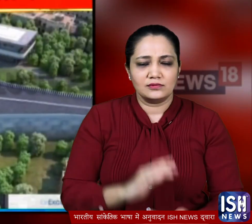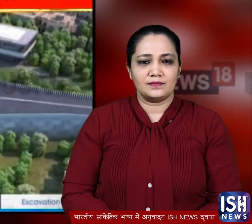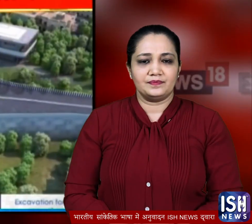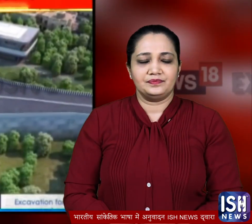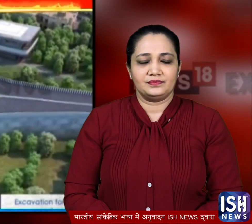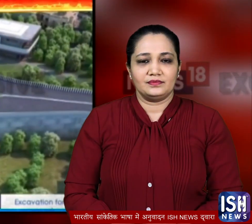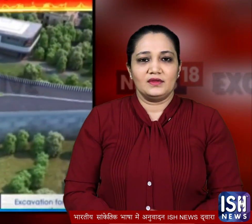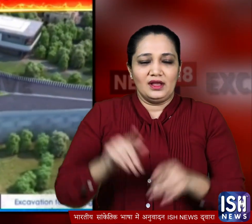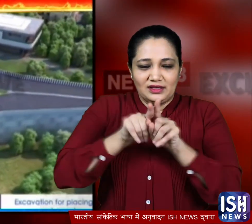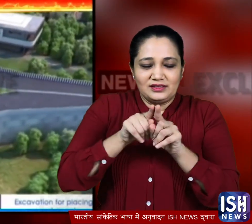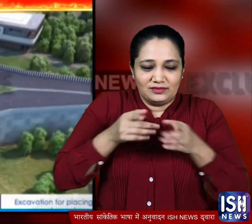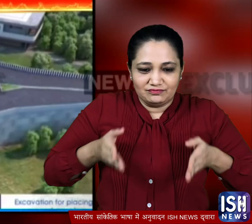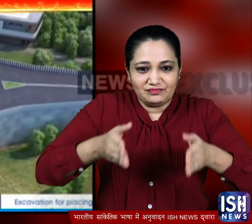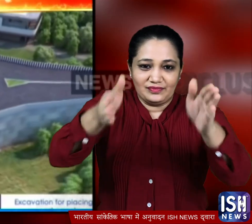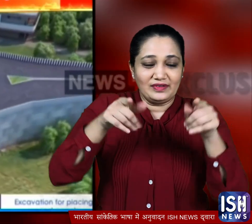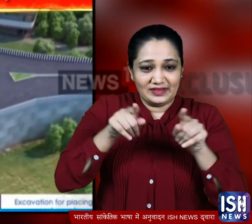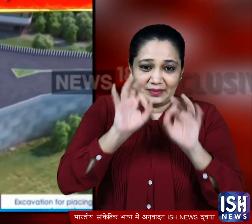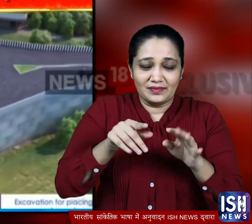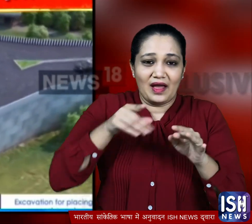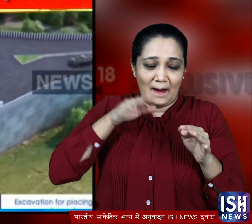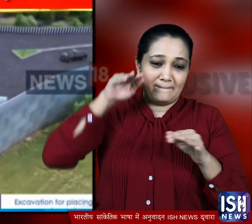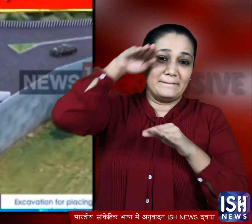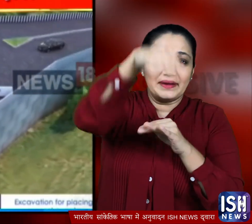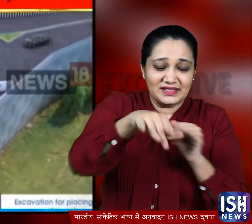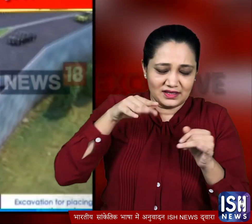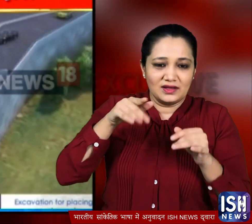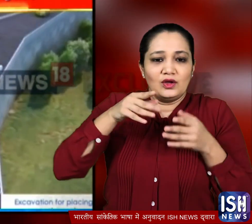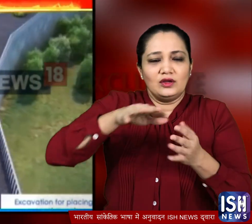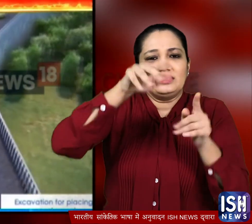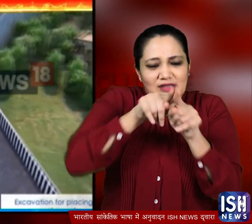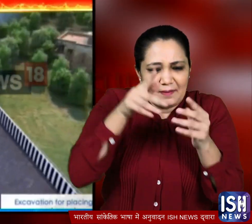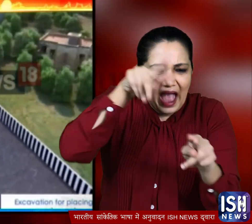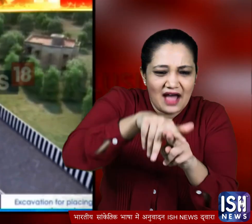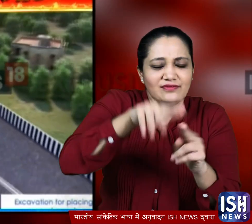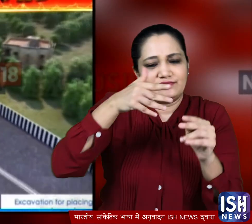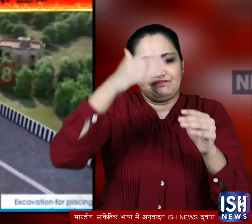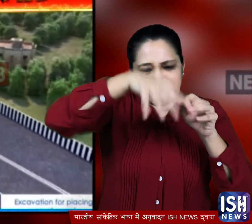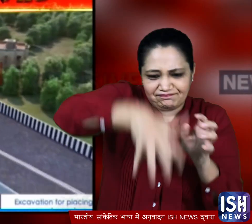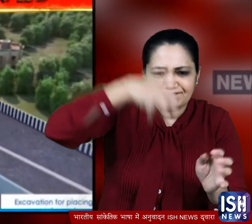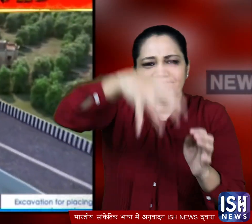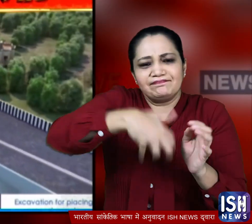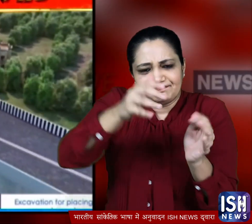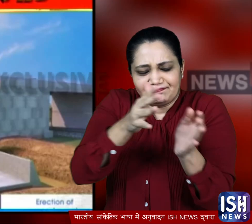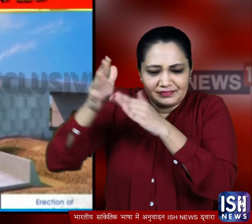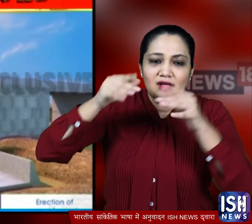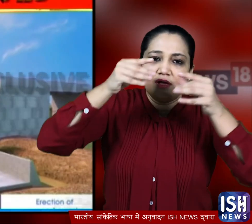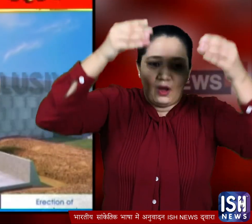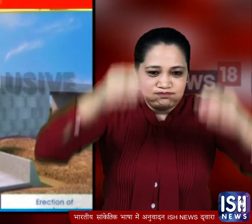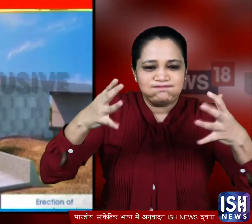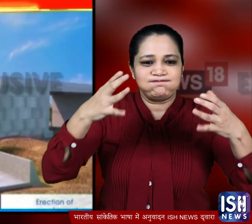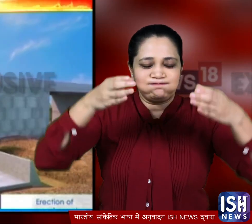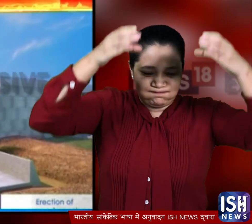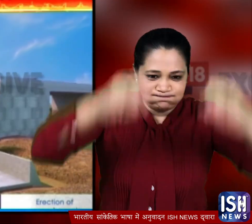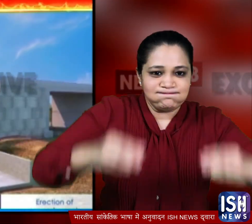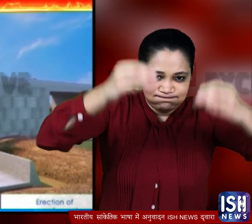गया। इसके लिए पहले डेडिकेटेड फ्रेट कॉरिडोर के रास्ते में पड़ने वाले रोड को बीच से काट कर उसमें कंक्रीट के बने